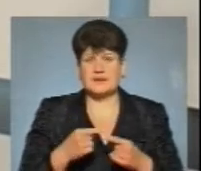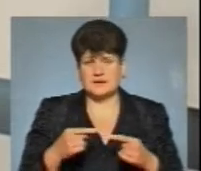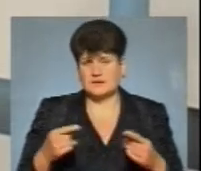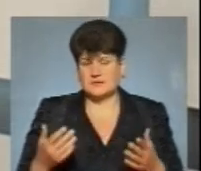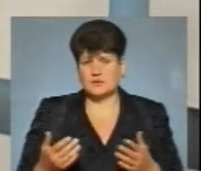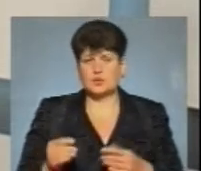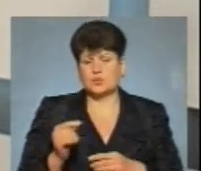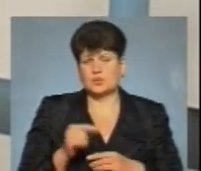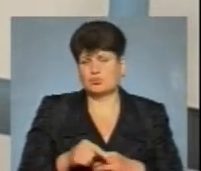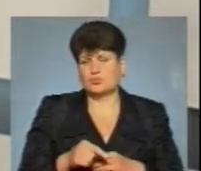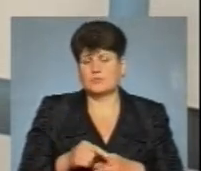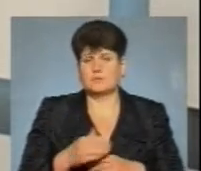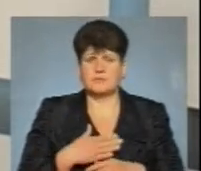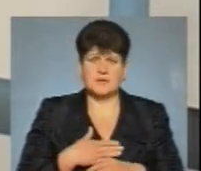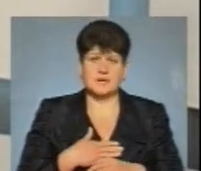Тому